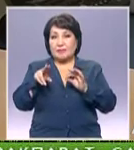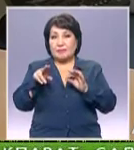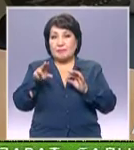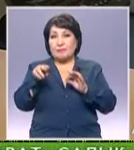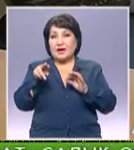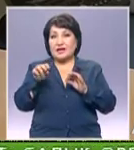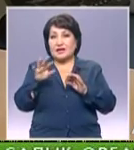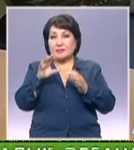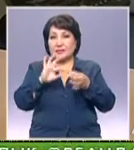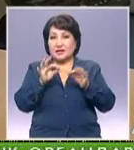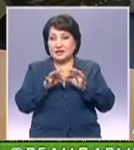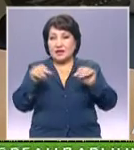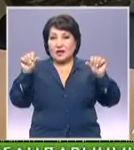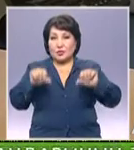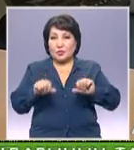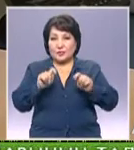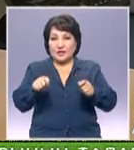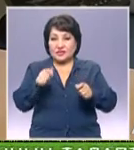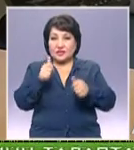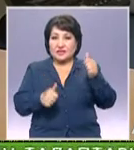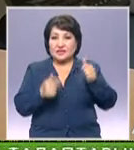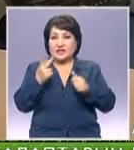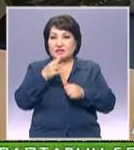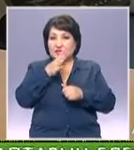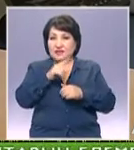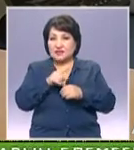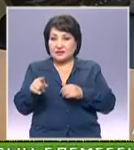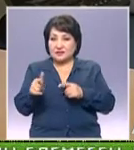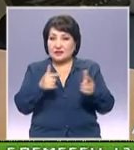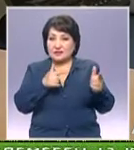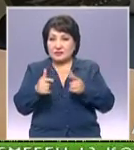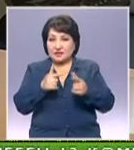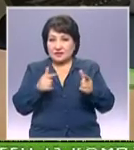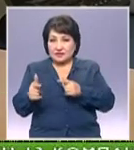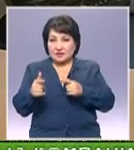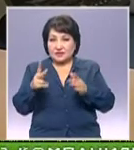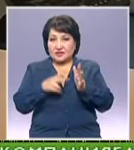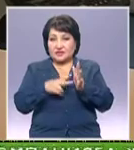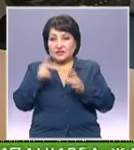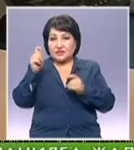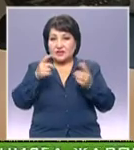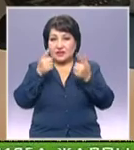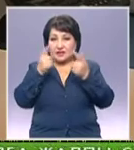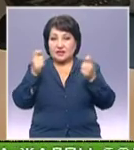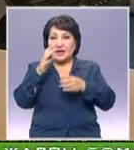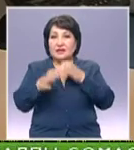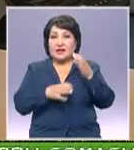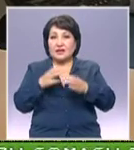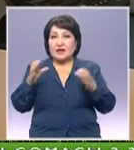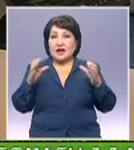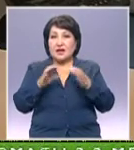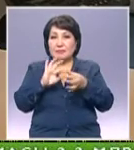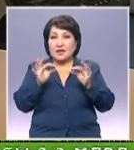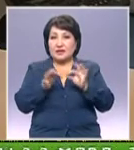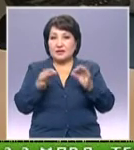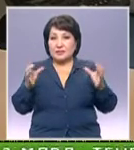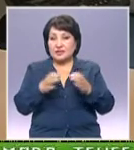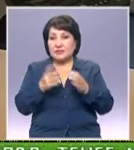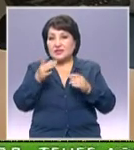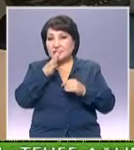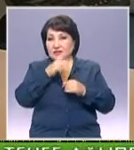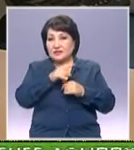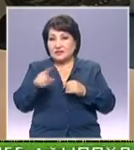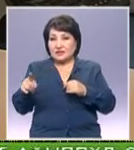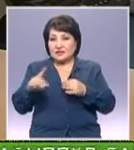өткізуге құқық беретін жарыстың екінші кезеңіне дайындалып жатырмыз. 7 шілдеде жарияланатын халықаралық олимпиада комитеті бірінші кезеңнің нәтижесі